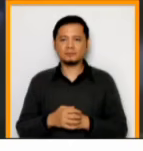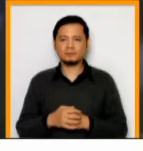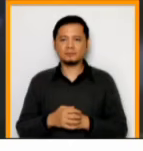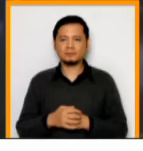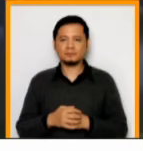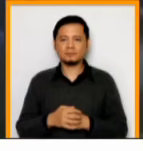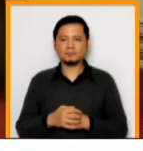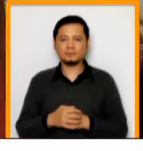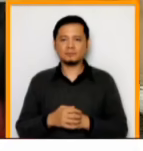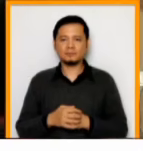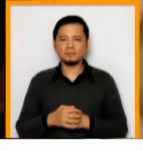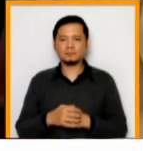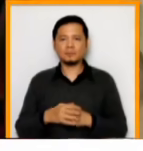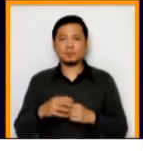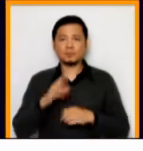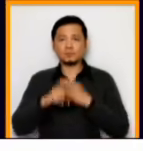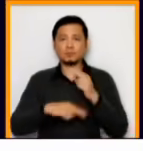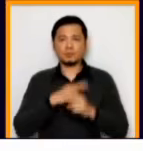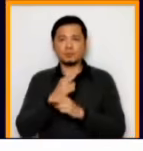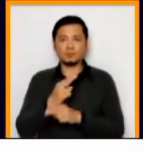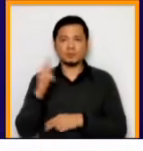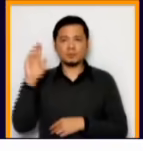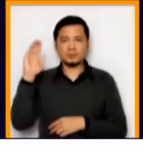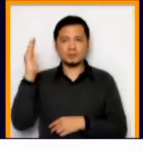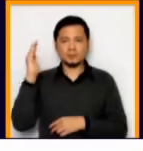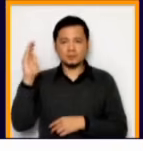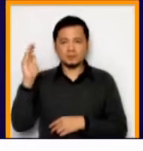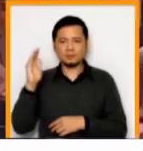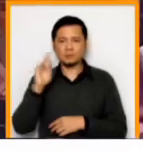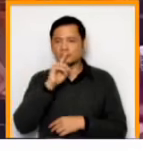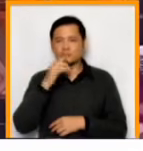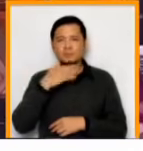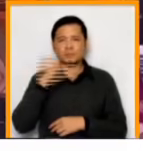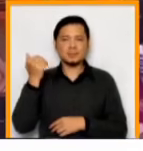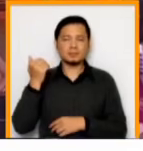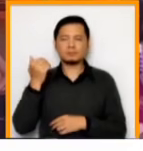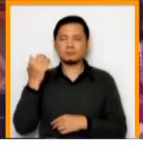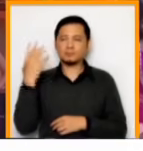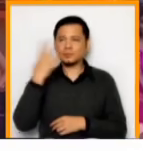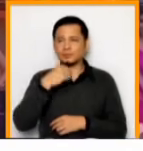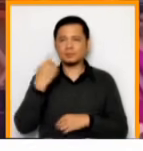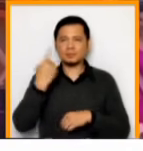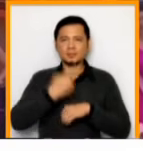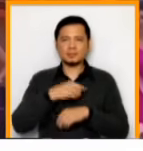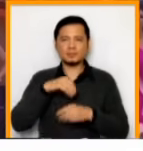na dala ng Miss Universe pageant, talaga nga namang it's really the most beautiful day in the universe.